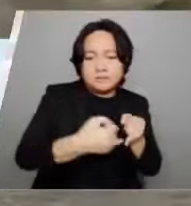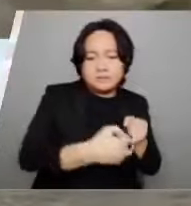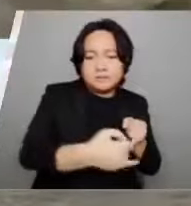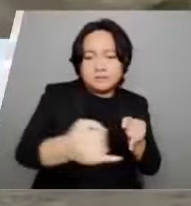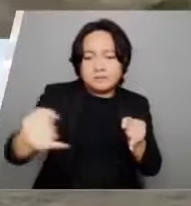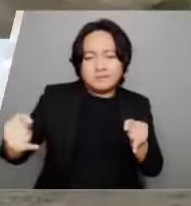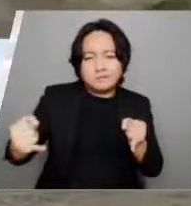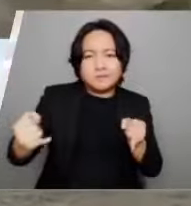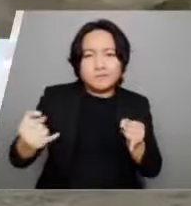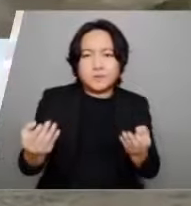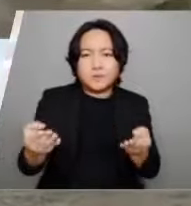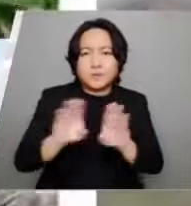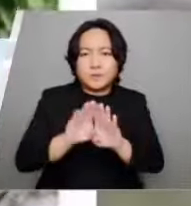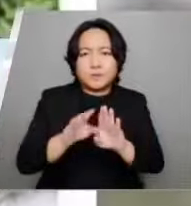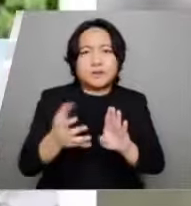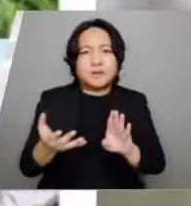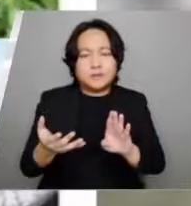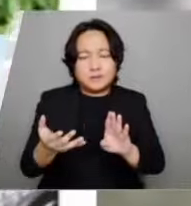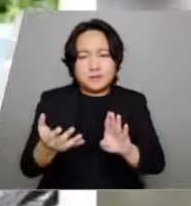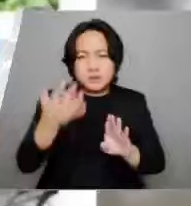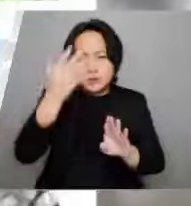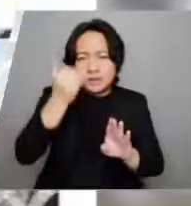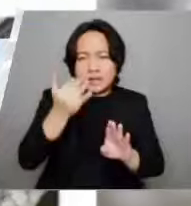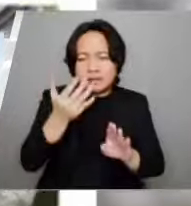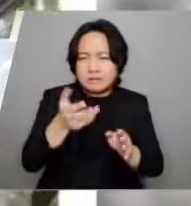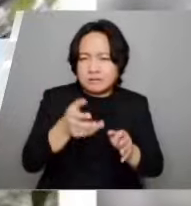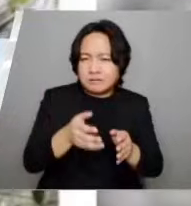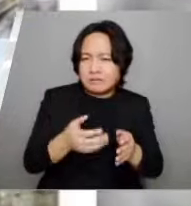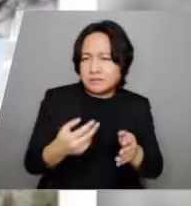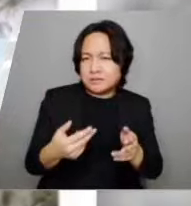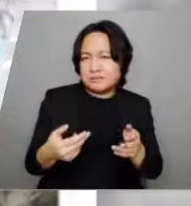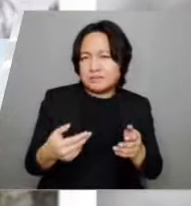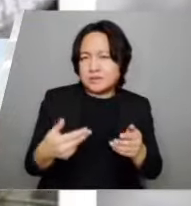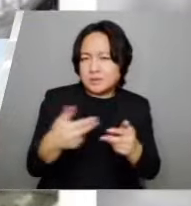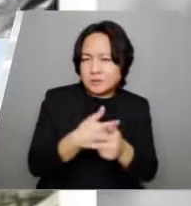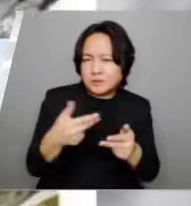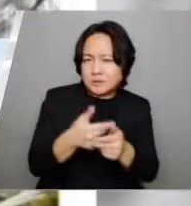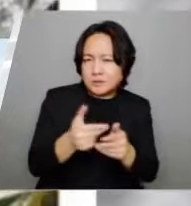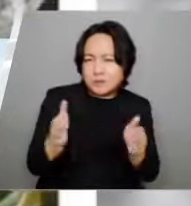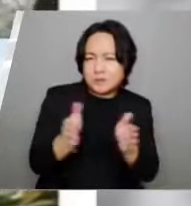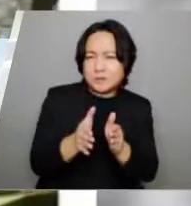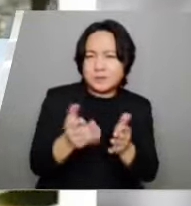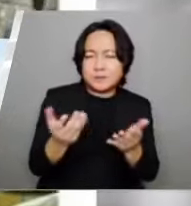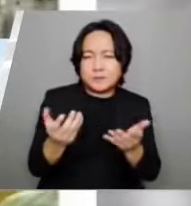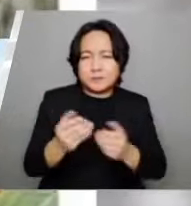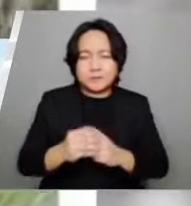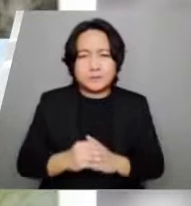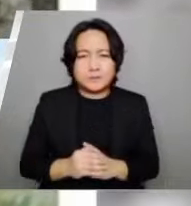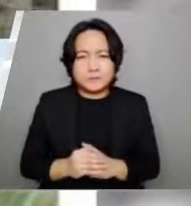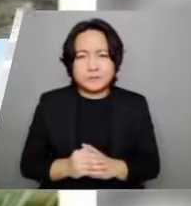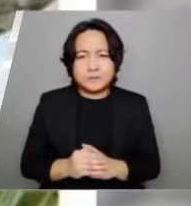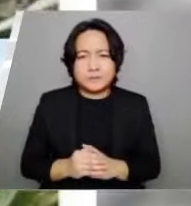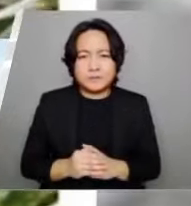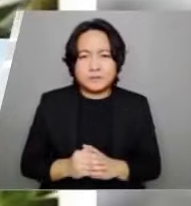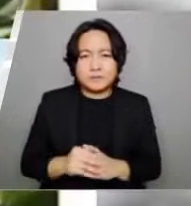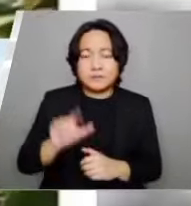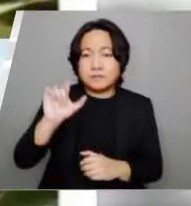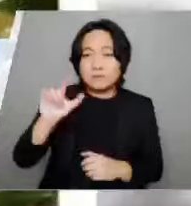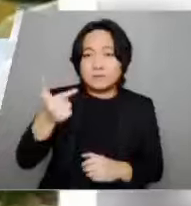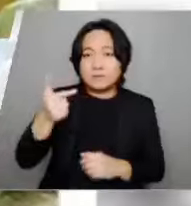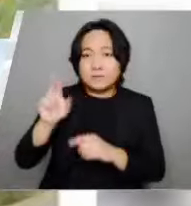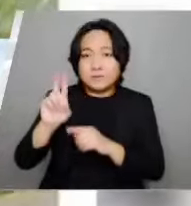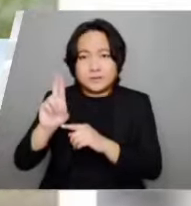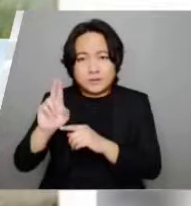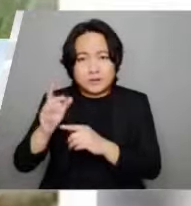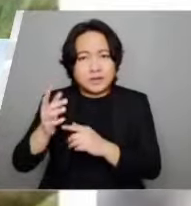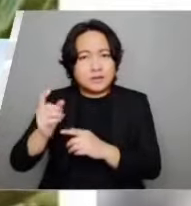makitid na lang ang daanan. Kaliwat kana naman ang nirespondihan ng mga kabani ng LGU na mga natumbang